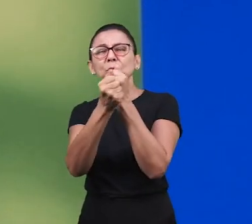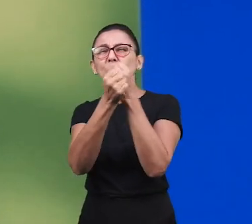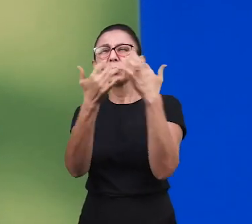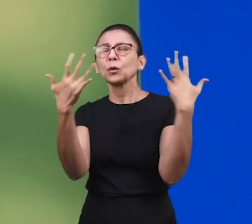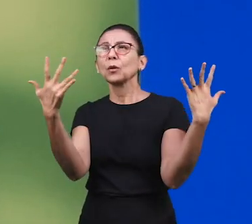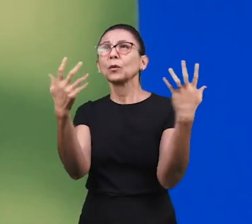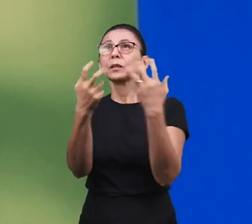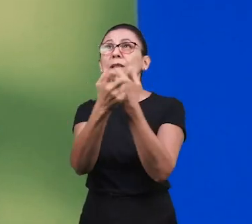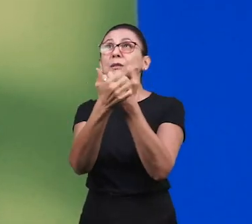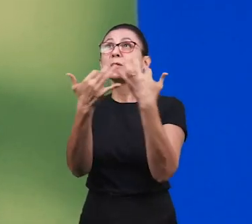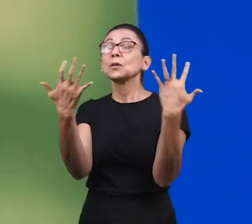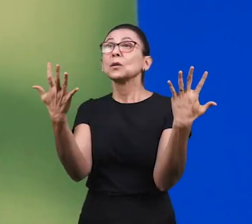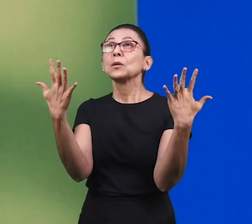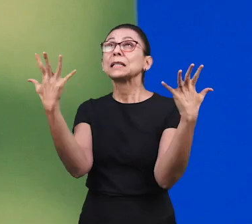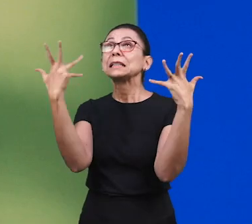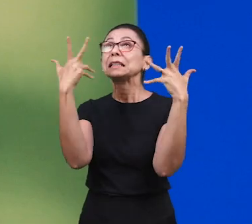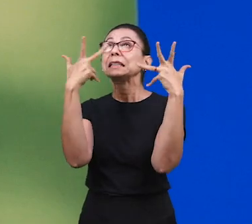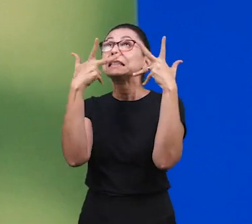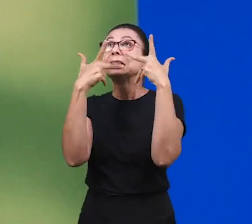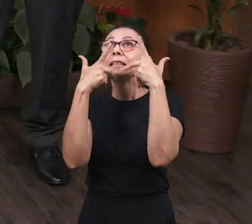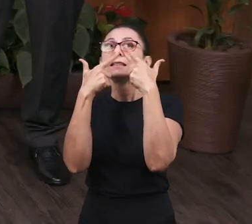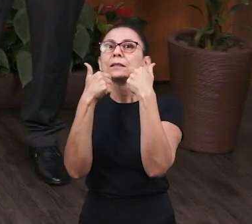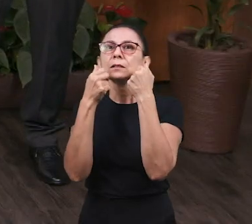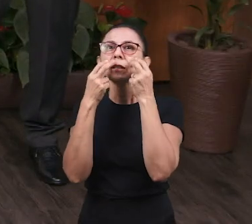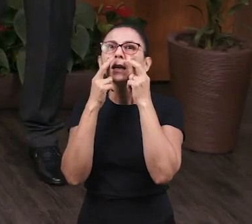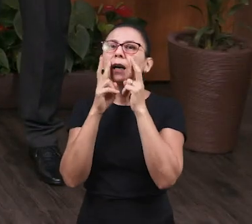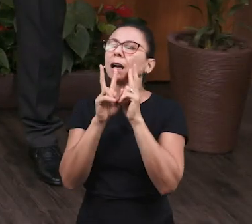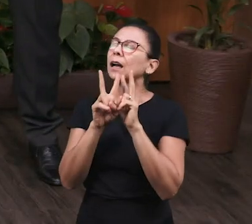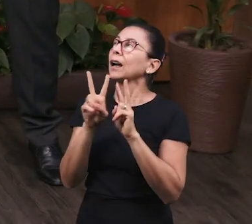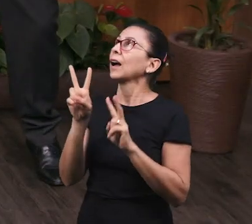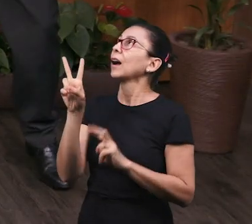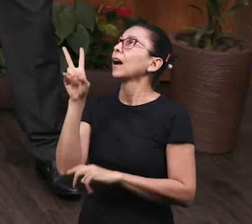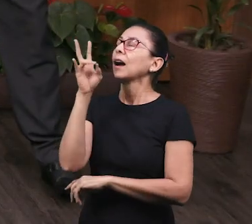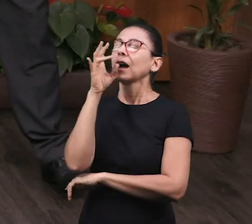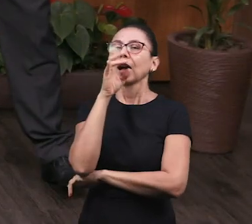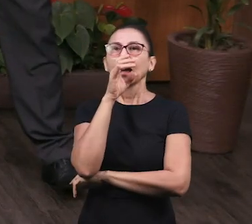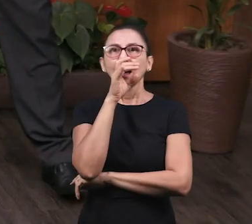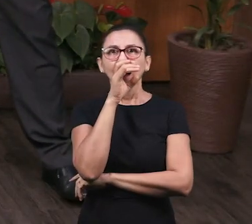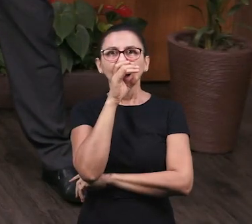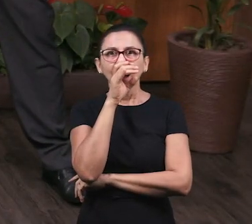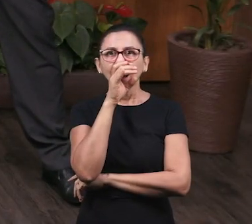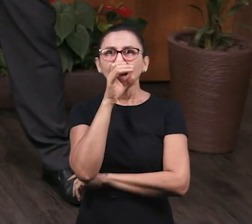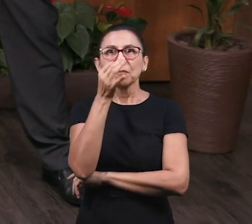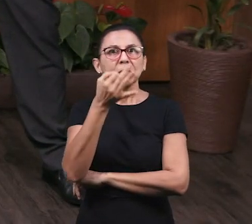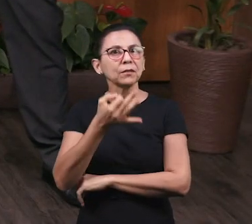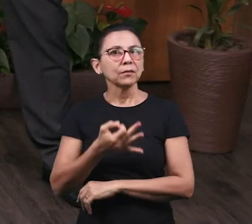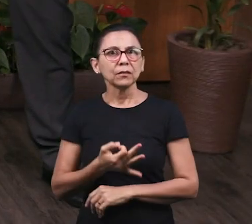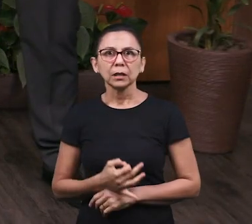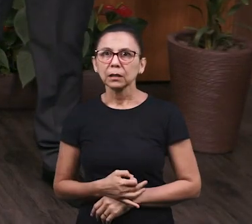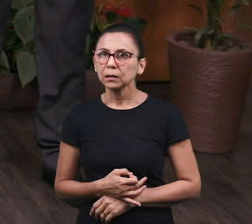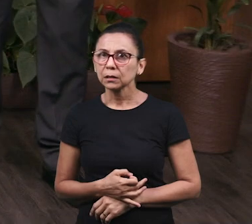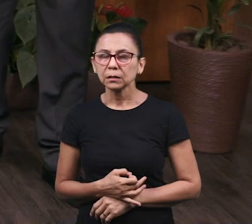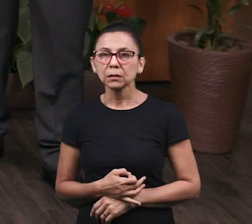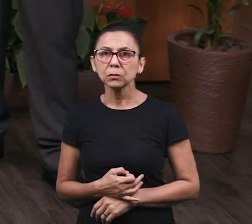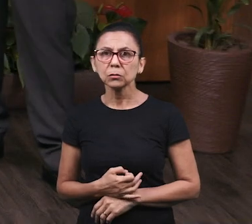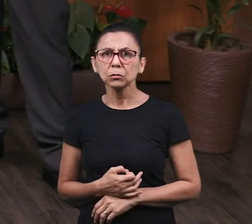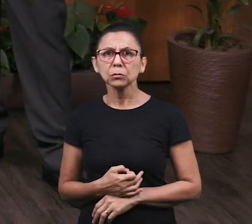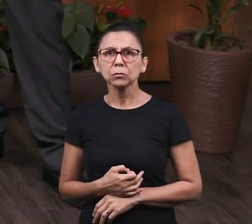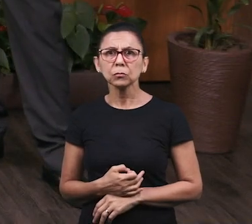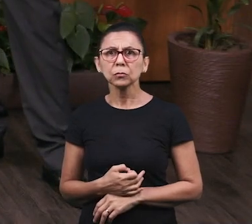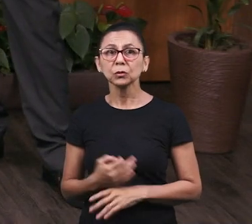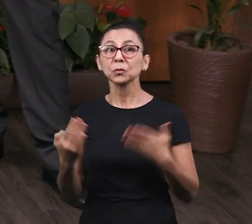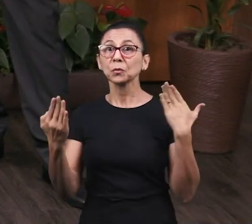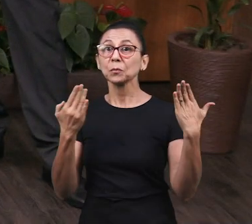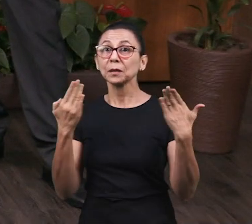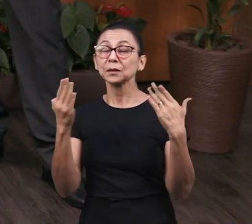et plus de splendeur elles voyaient. Et cela, il y a aussi, de la même manière,